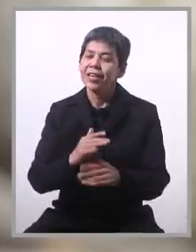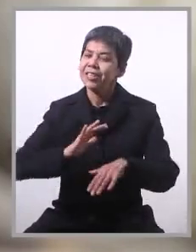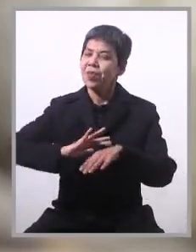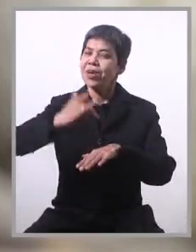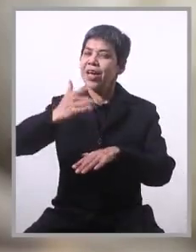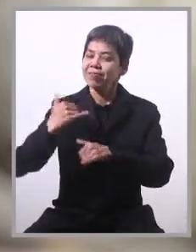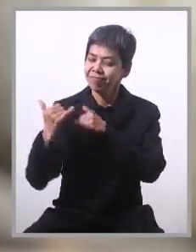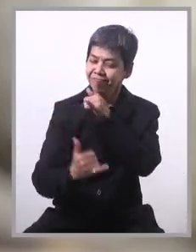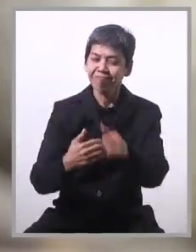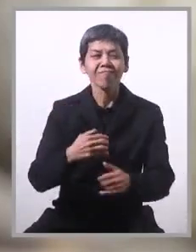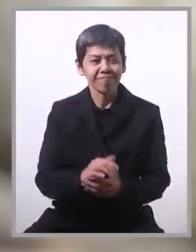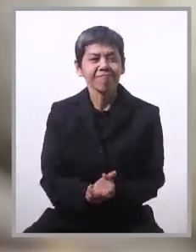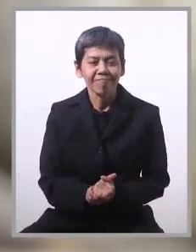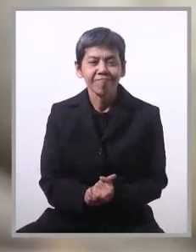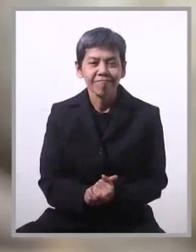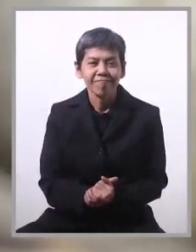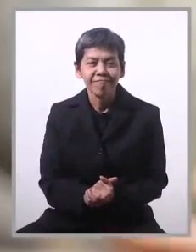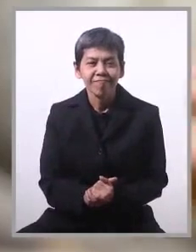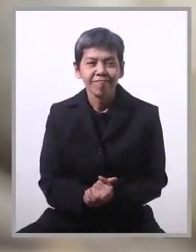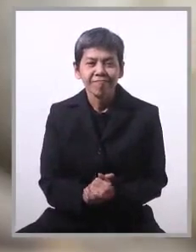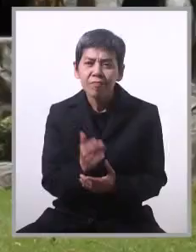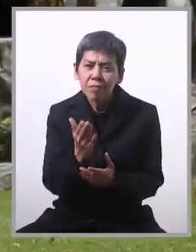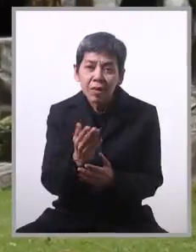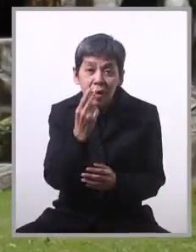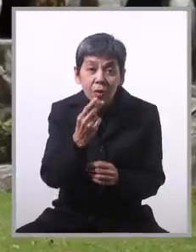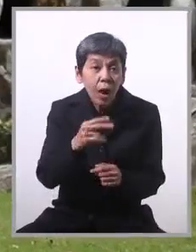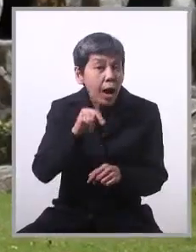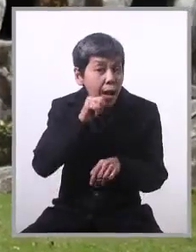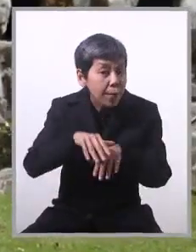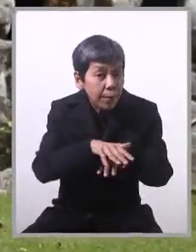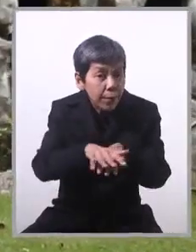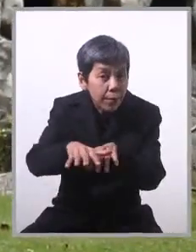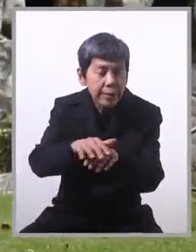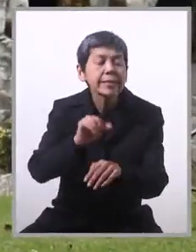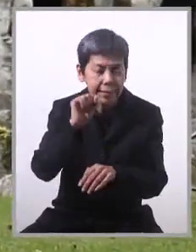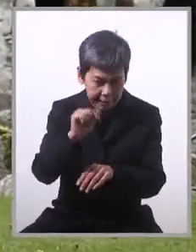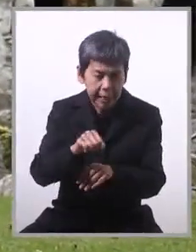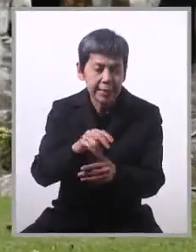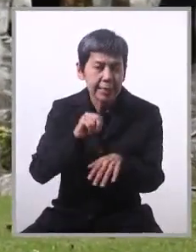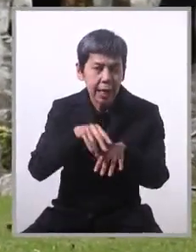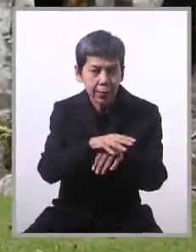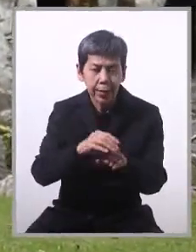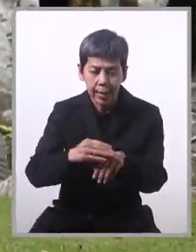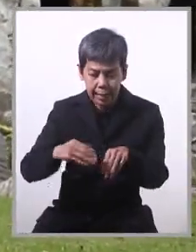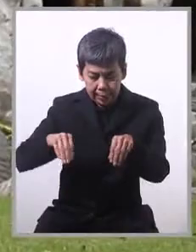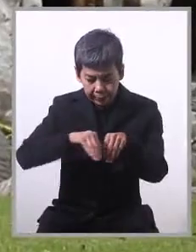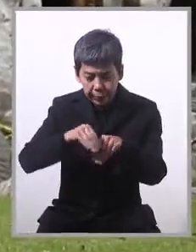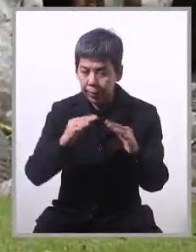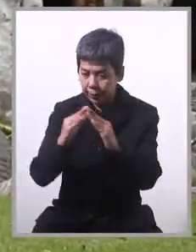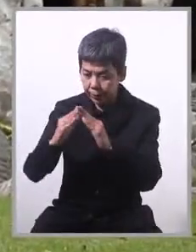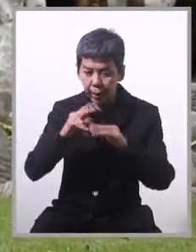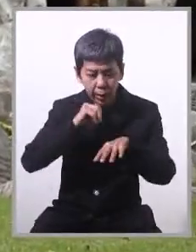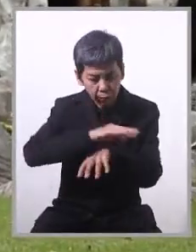นรักธรรมชาติได้มากกว่านี้ค่ะ ข้างหลังก็คือติดน้ำ ใช่ค่ะที่จะติดรีสอร์ทเราจะติ